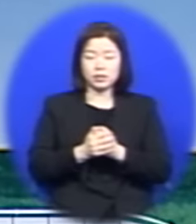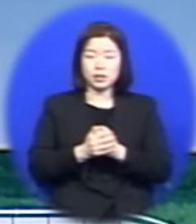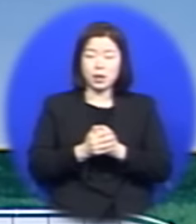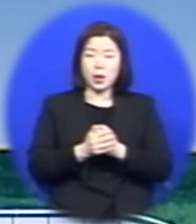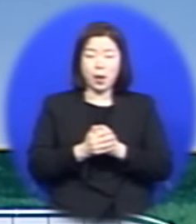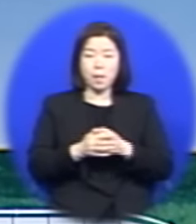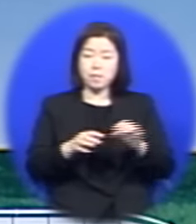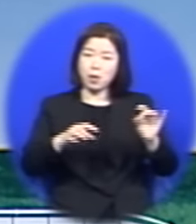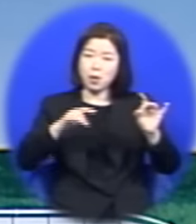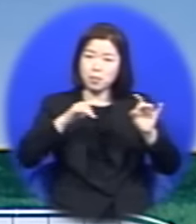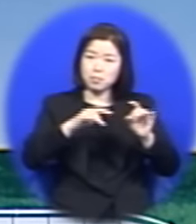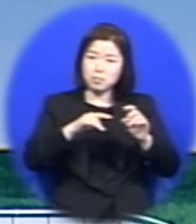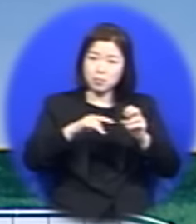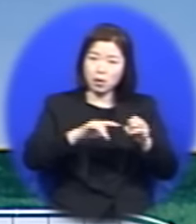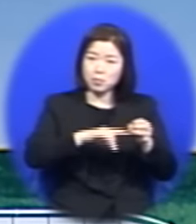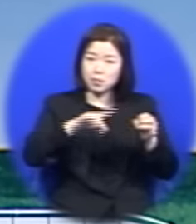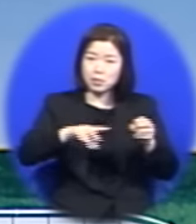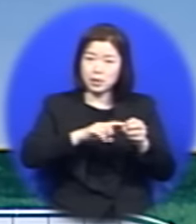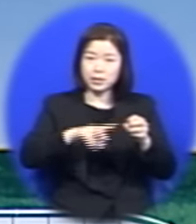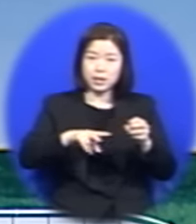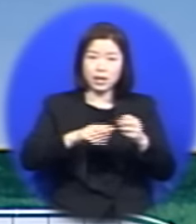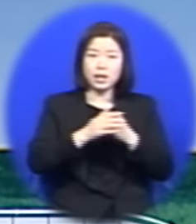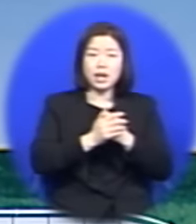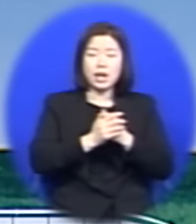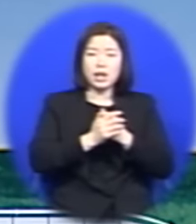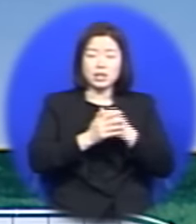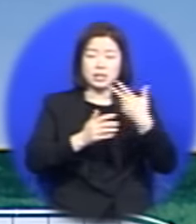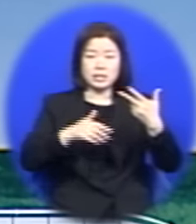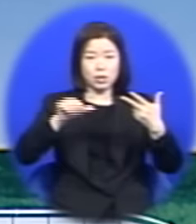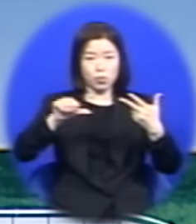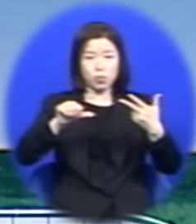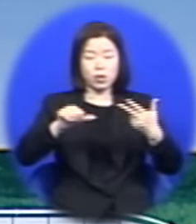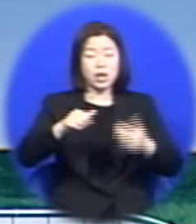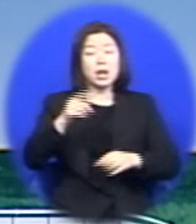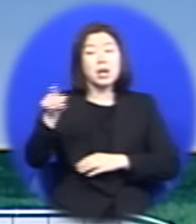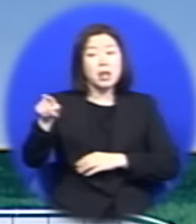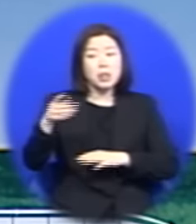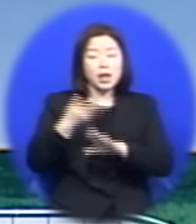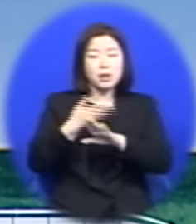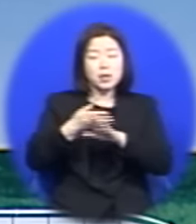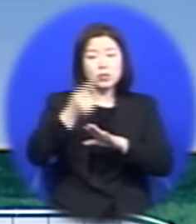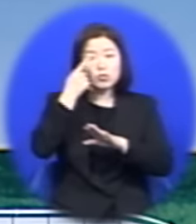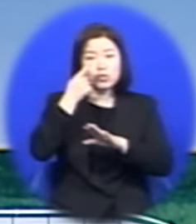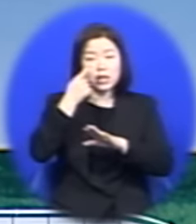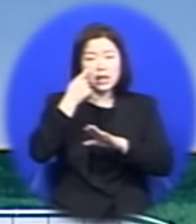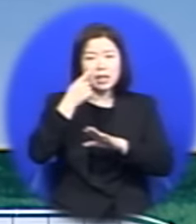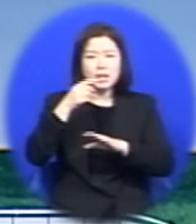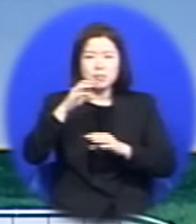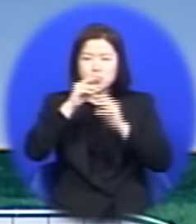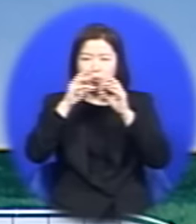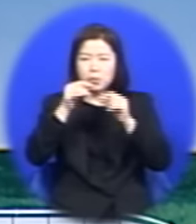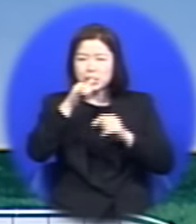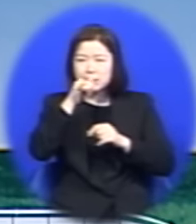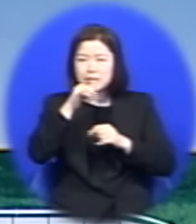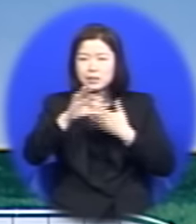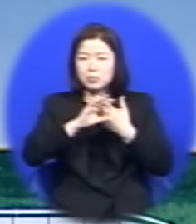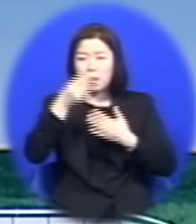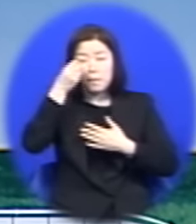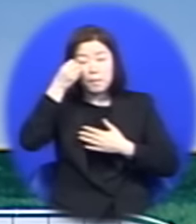마태복음 7장 5절에도 남의 눈에 티를 빼내라. 남의 눈에 티가 있으면 빼줘야